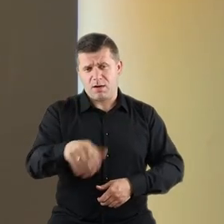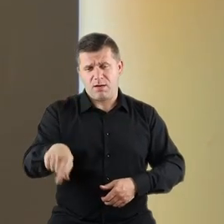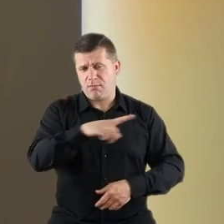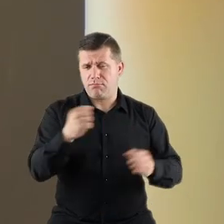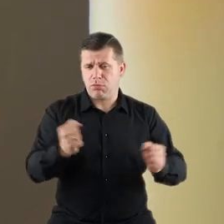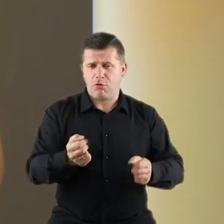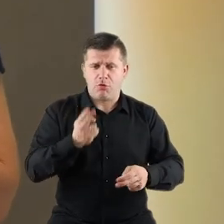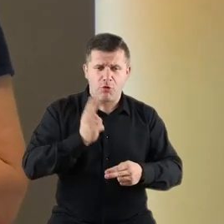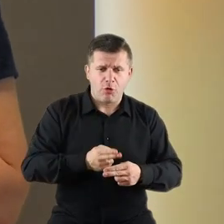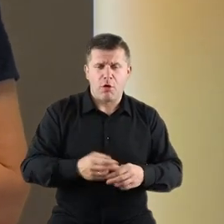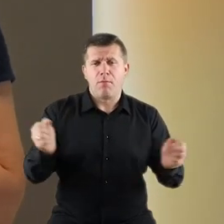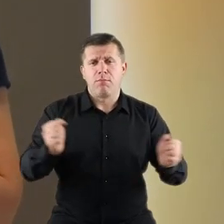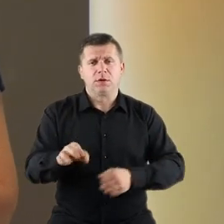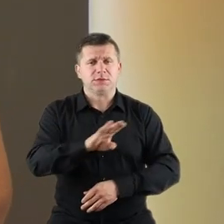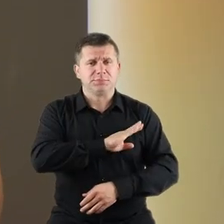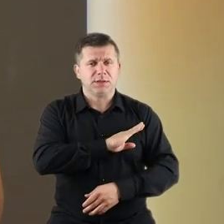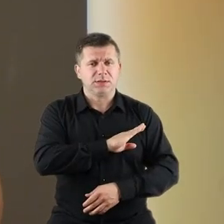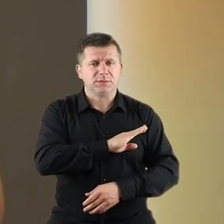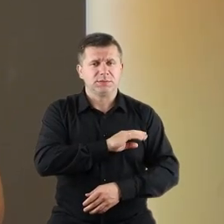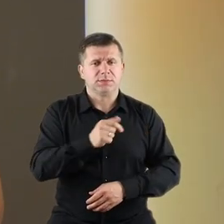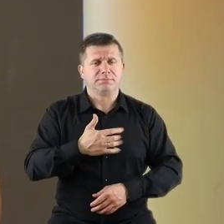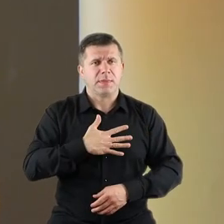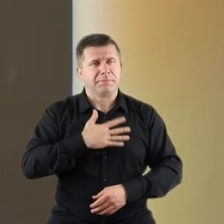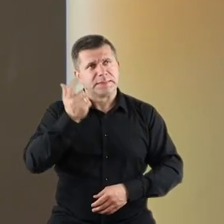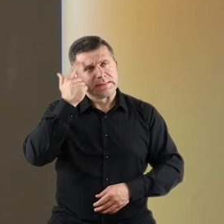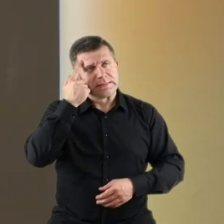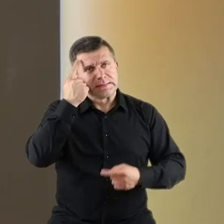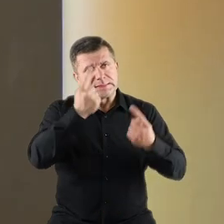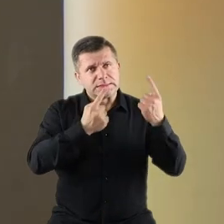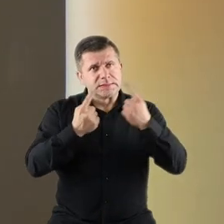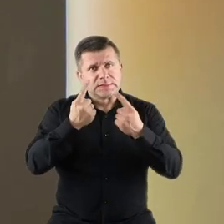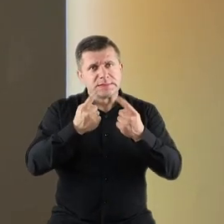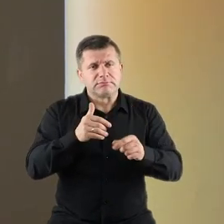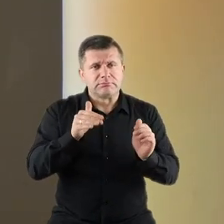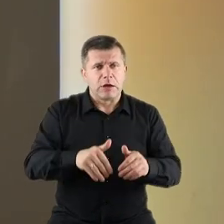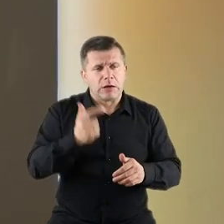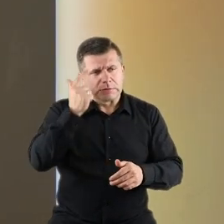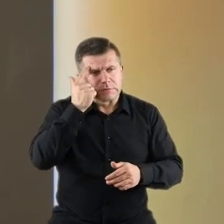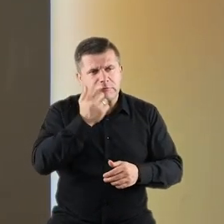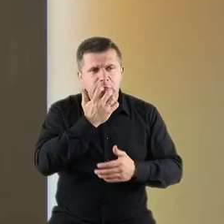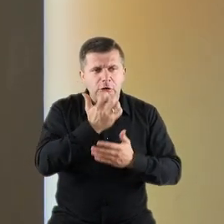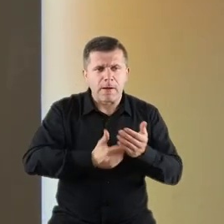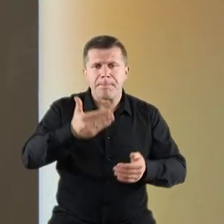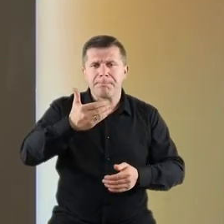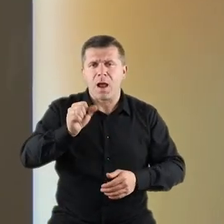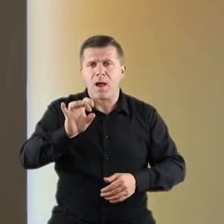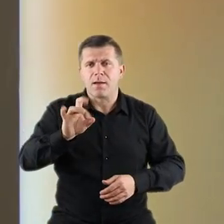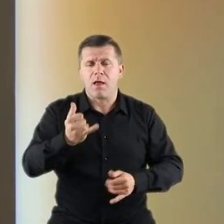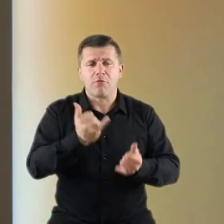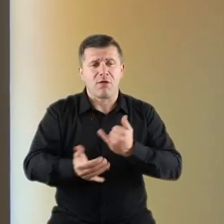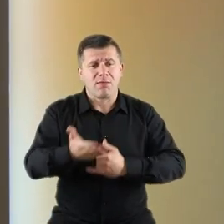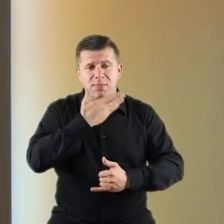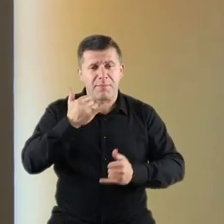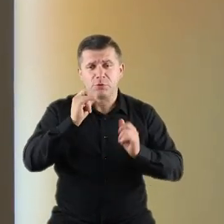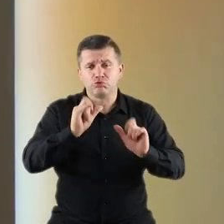śmierci wtedy mamy skłonność do posługiwania się magią dlatego że jeśli nie ma innego ratunku